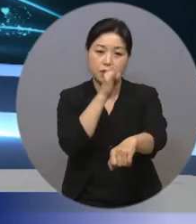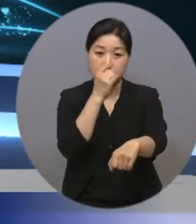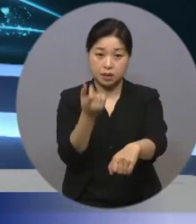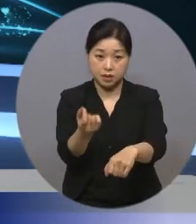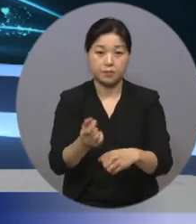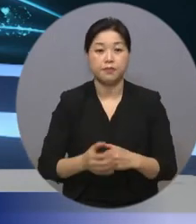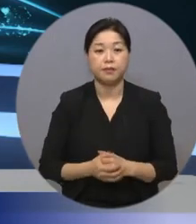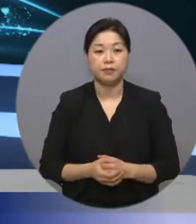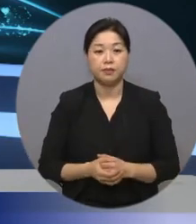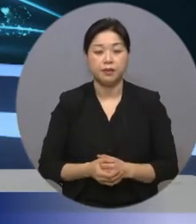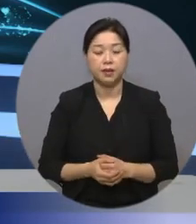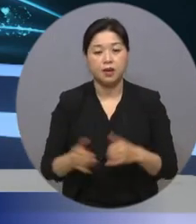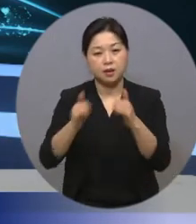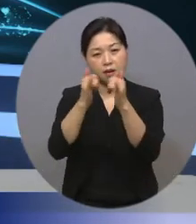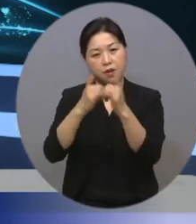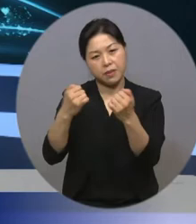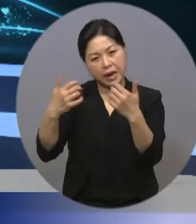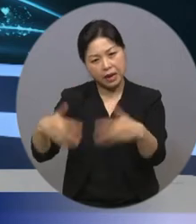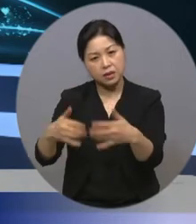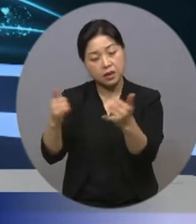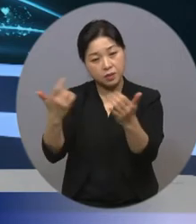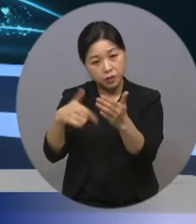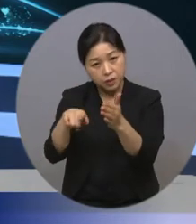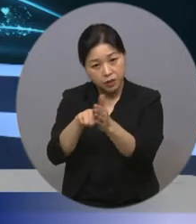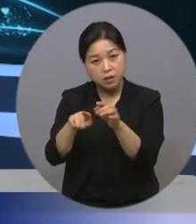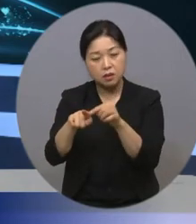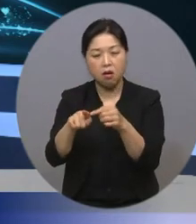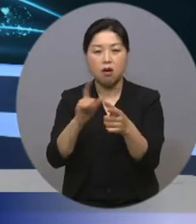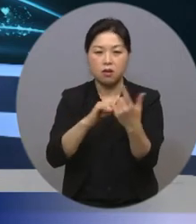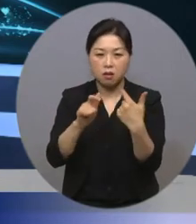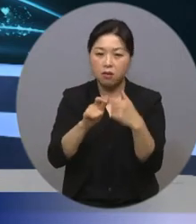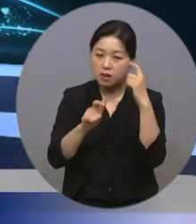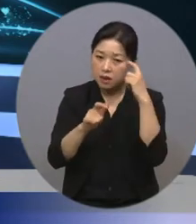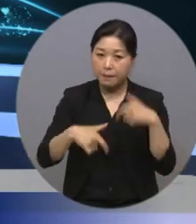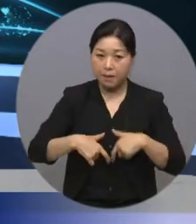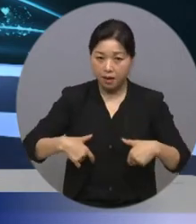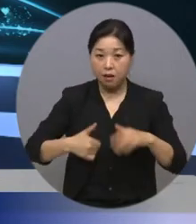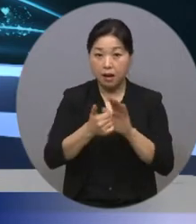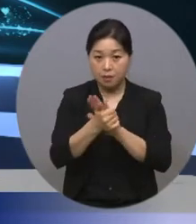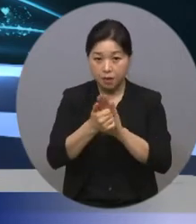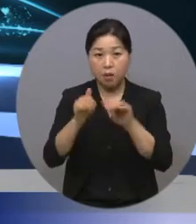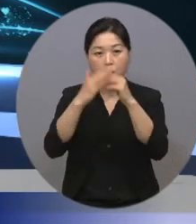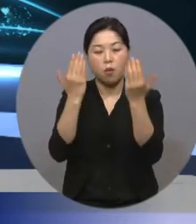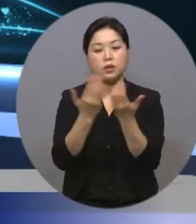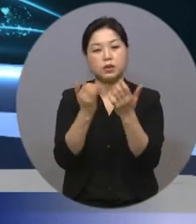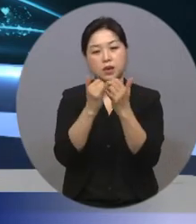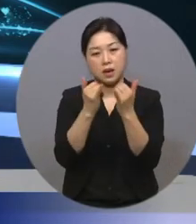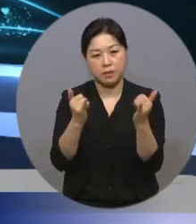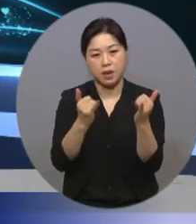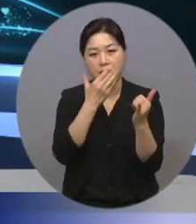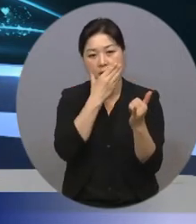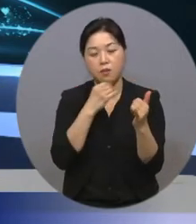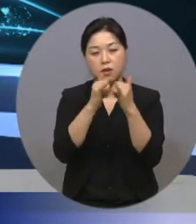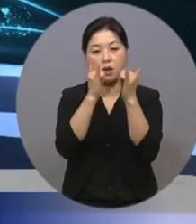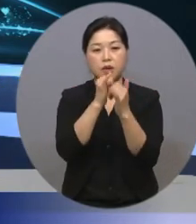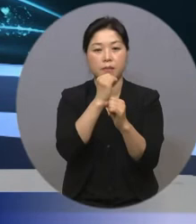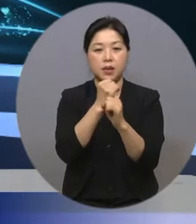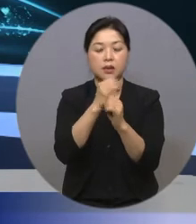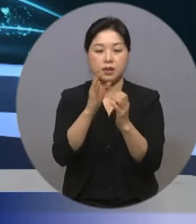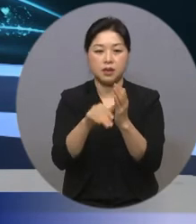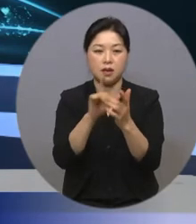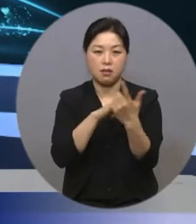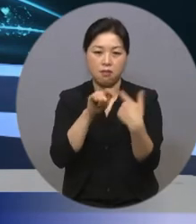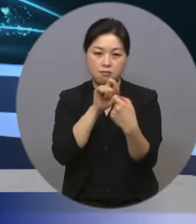없습니다. 사회적 약자를 위해 조금 더 생각하고 배려한다면 모두가 행복한 사회를 만들어가는데 한 발